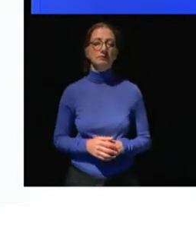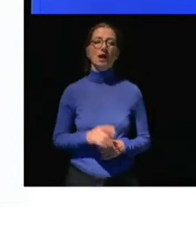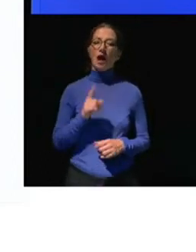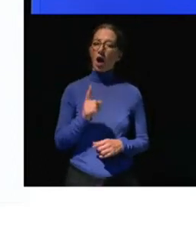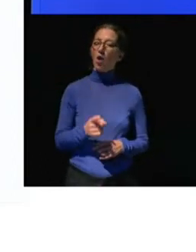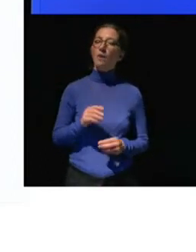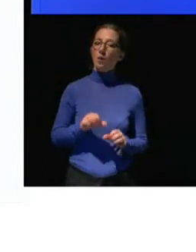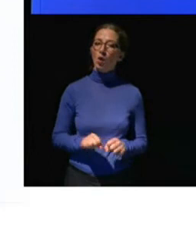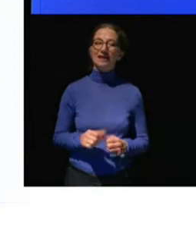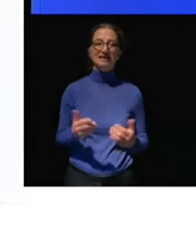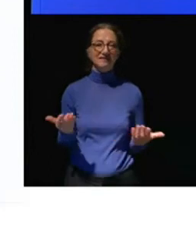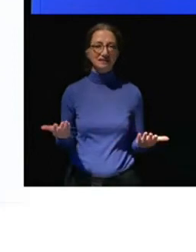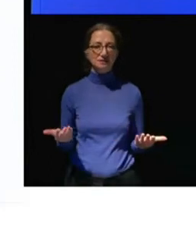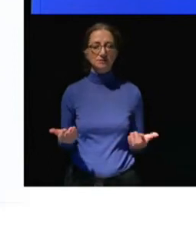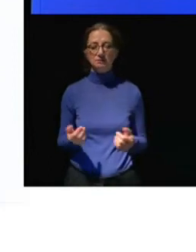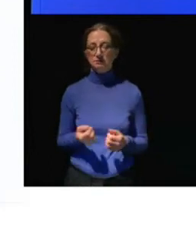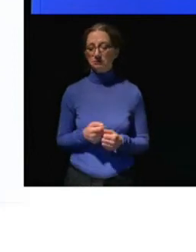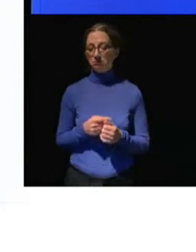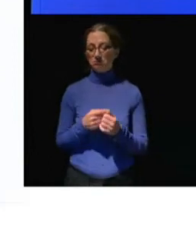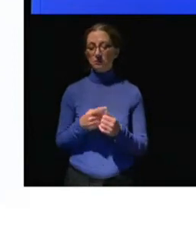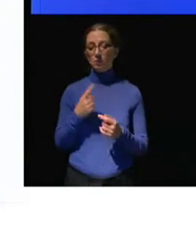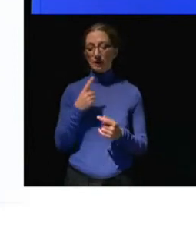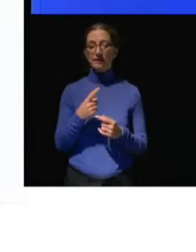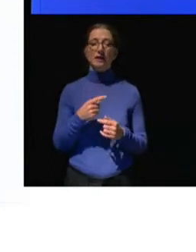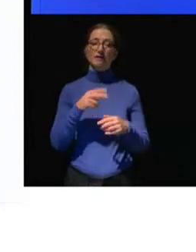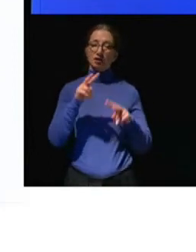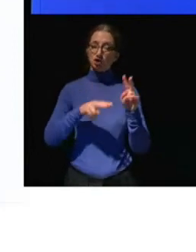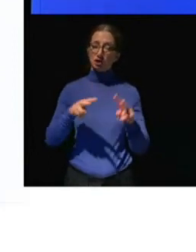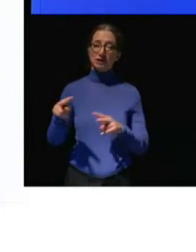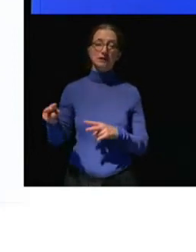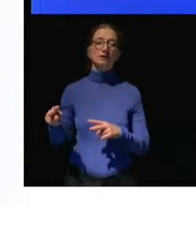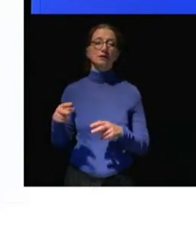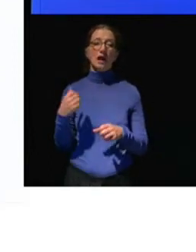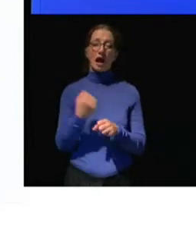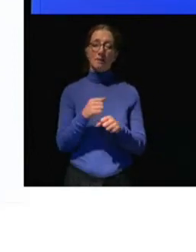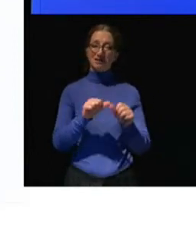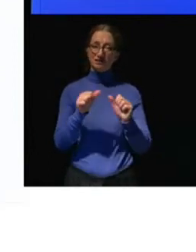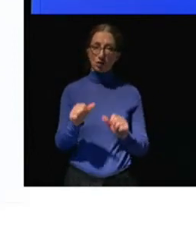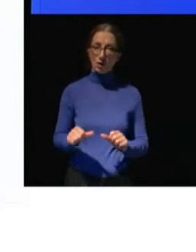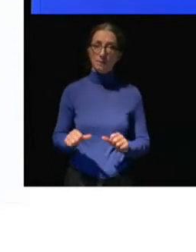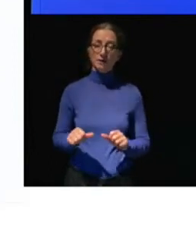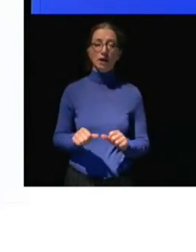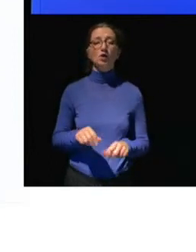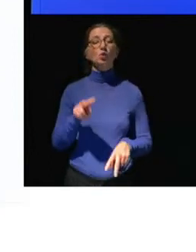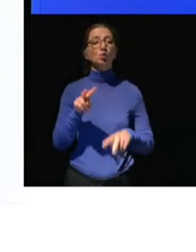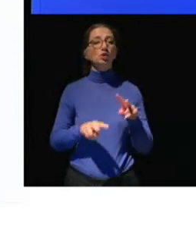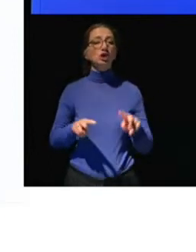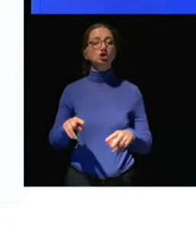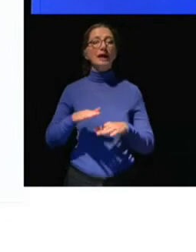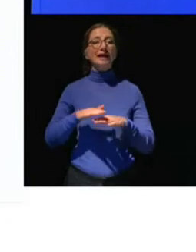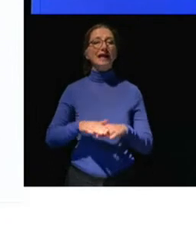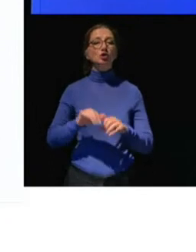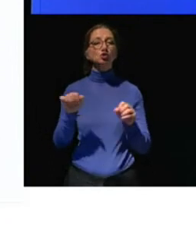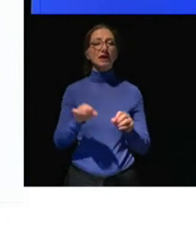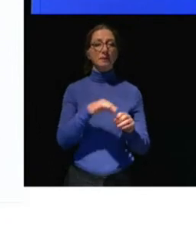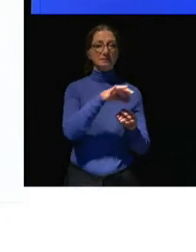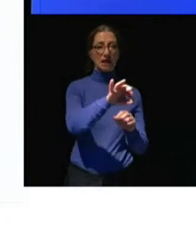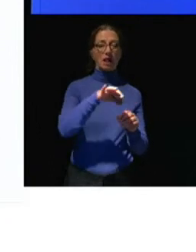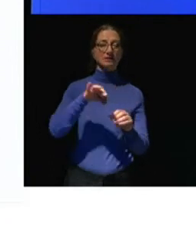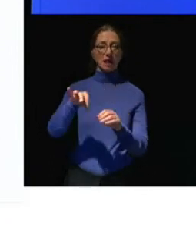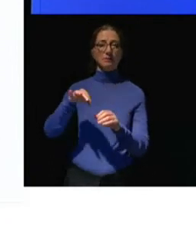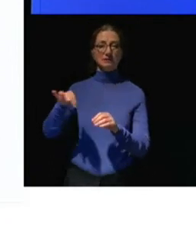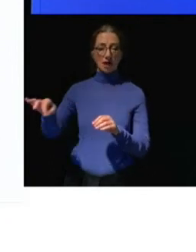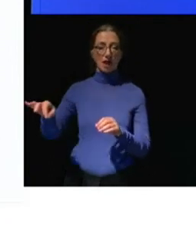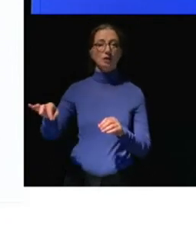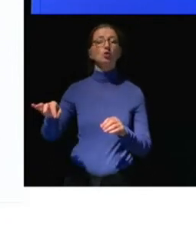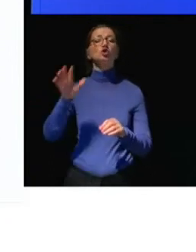möglich ist, ist, wenn man mehreren Erwerbsformen nachgeht, in unterschiedliche Rentensysteme einzuzahlen und